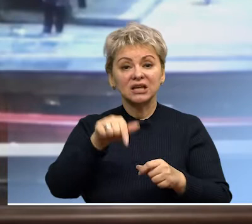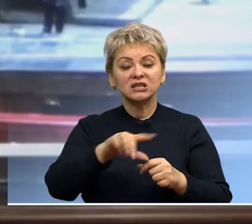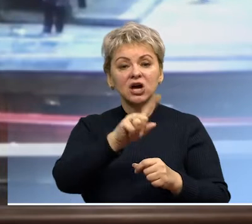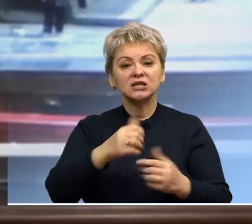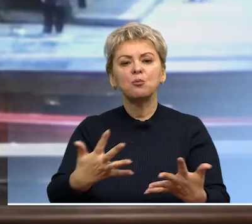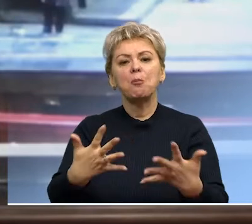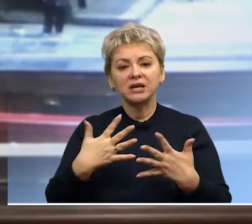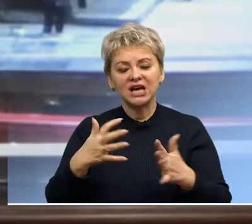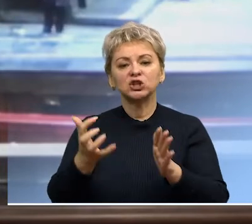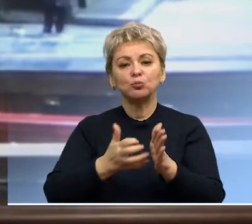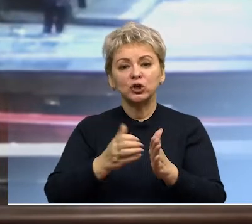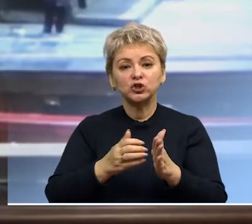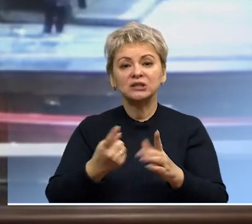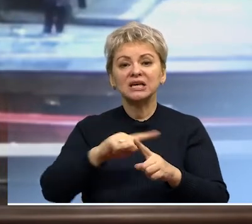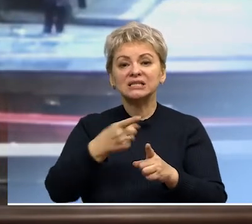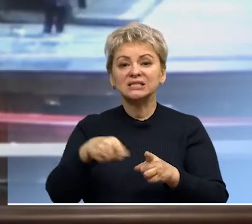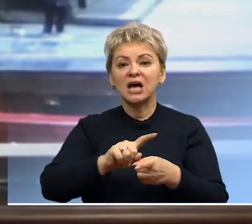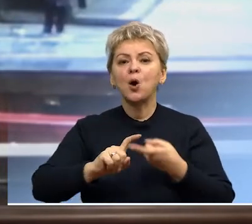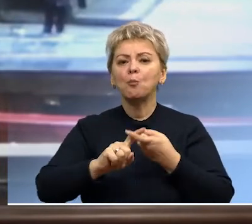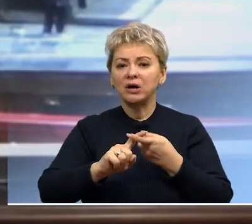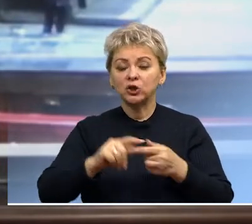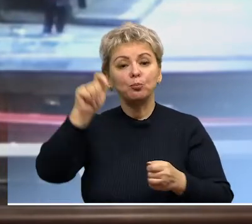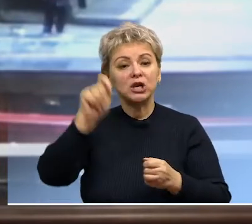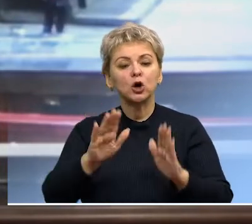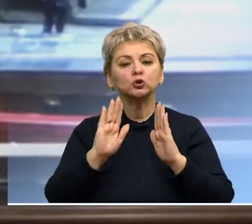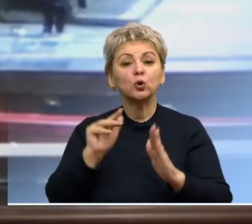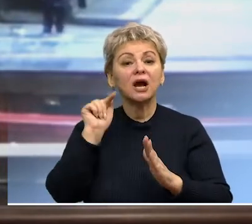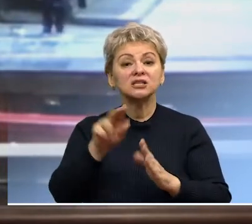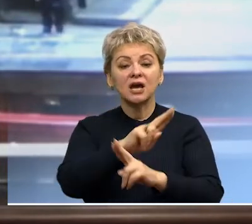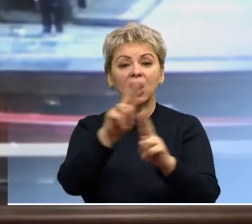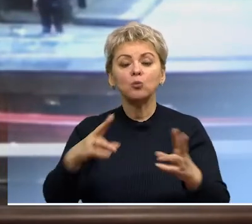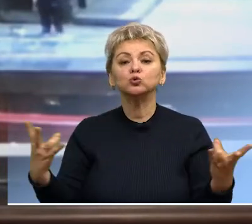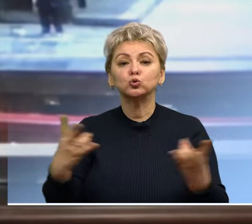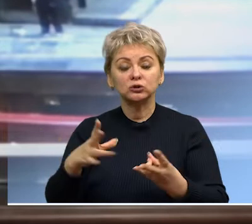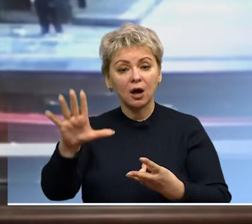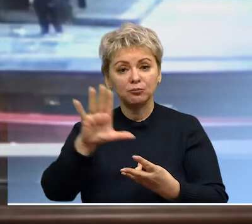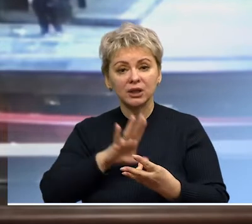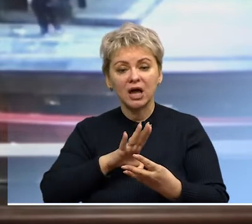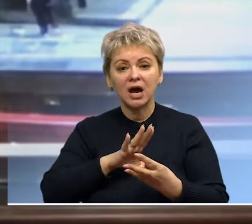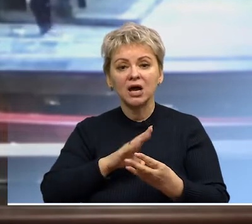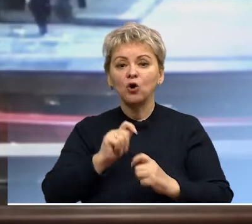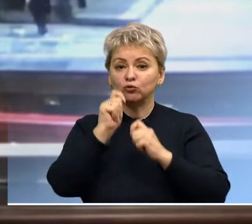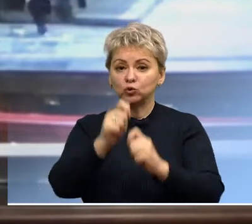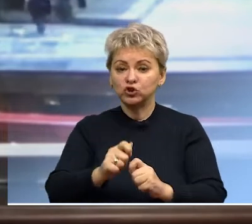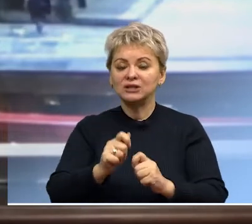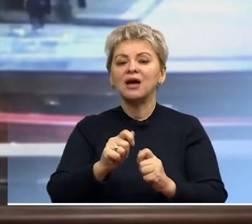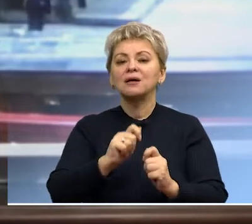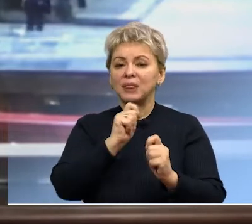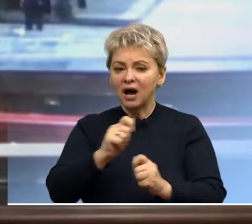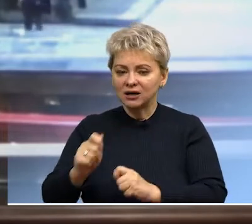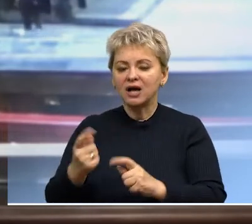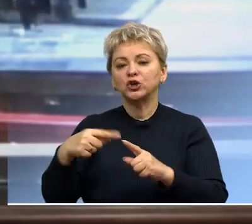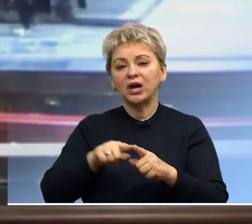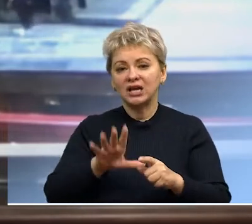этот раз по понятным причинам из-за пандемии приехали только те, кому можно было вручить награды. Но